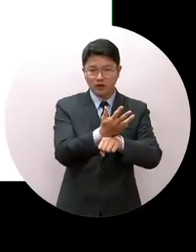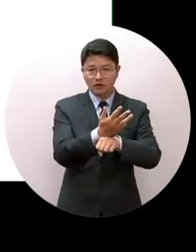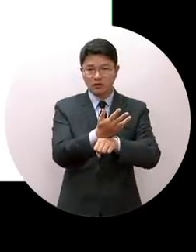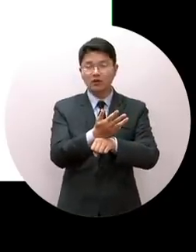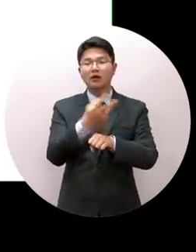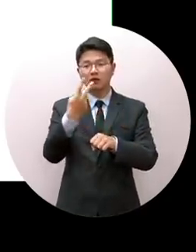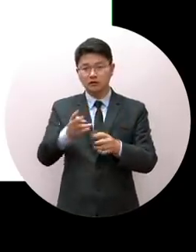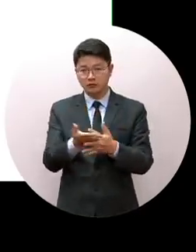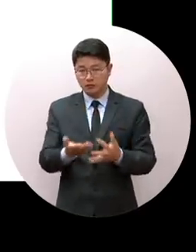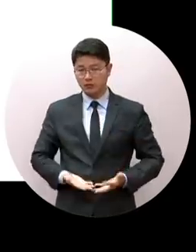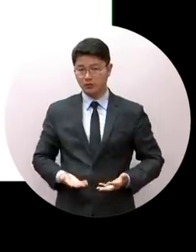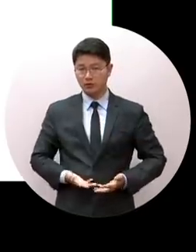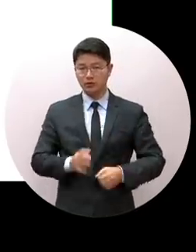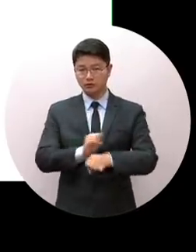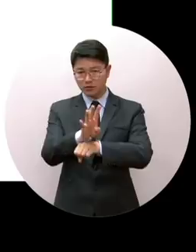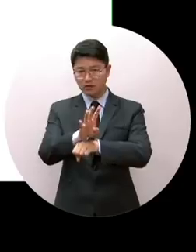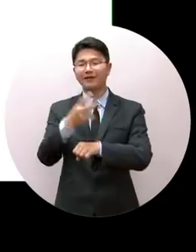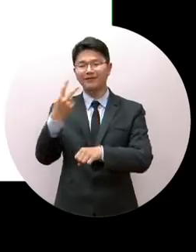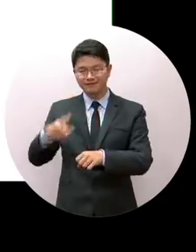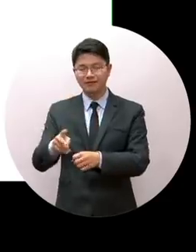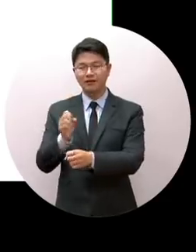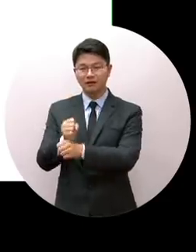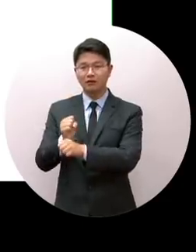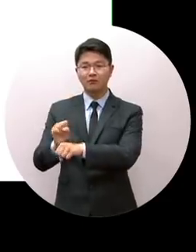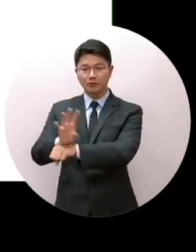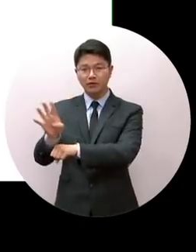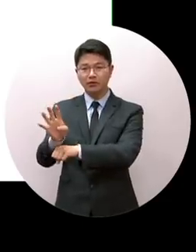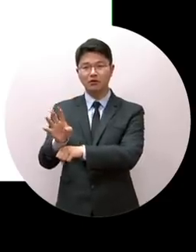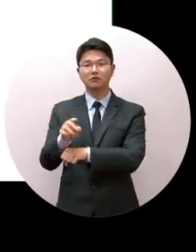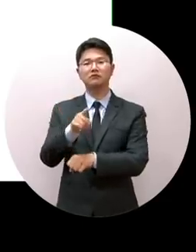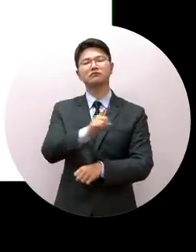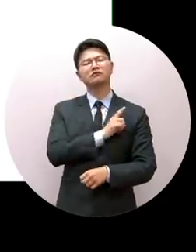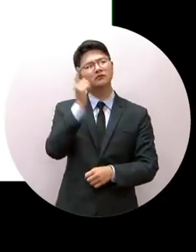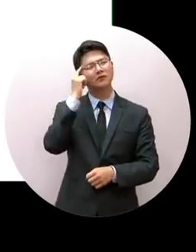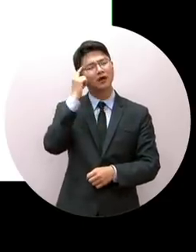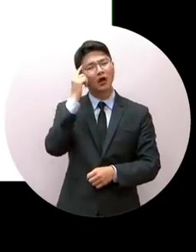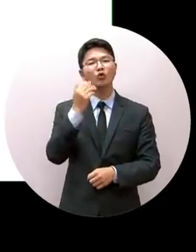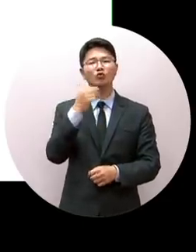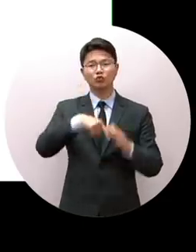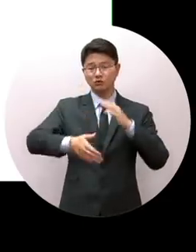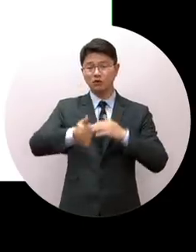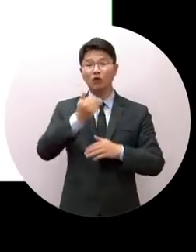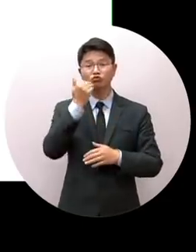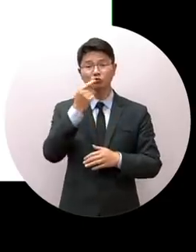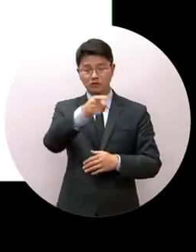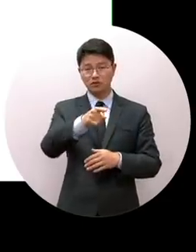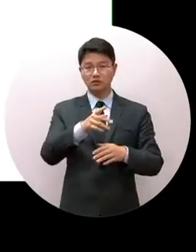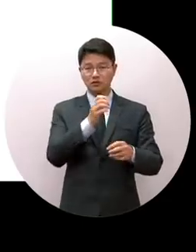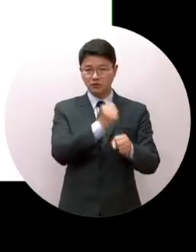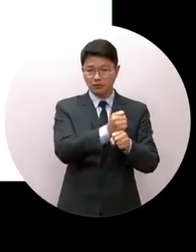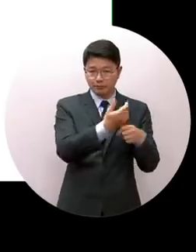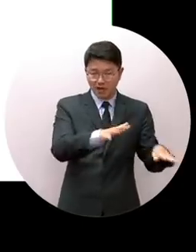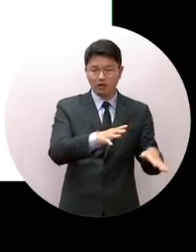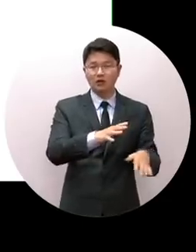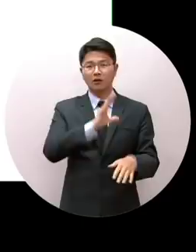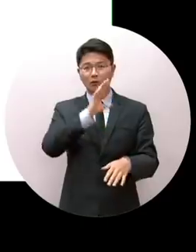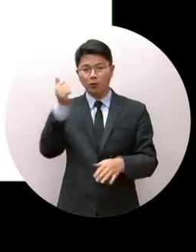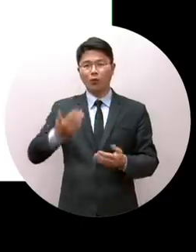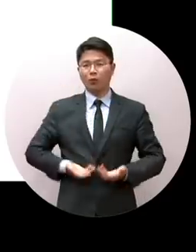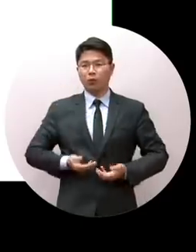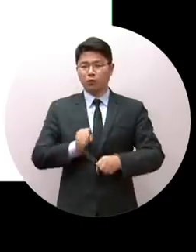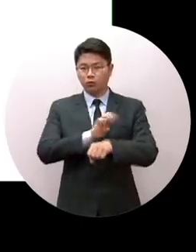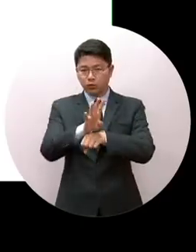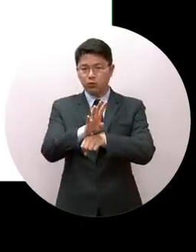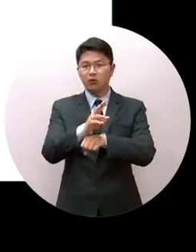休息4个小时，后面再上4个小时。一定，你若4点钟吼，你要回去休困一下，还佫回去吃暗顿一下，你回